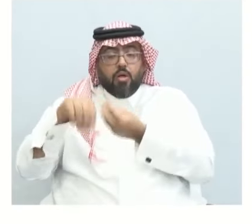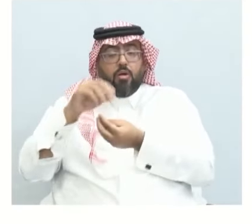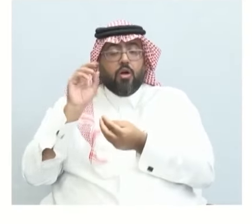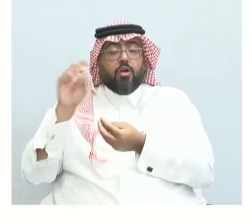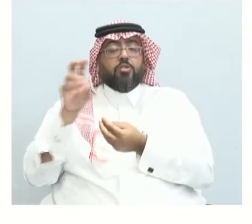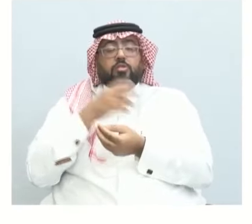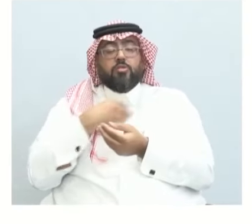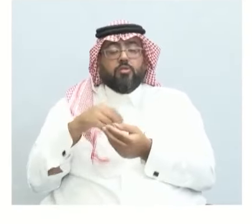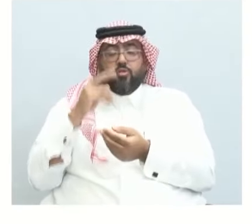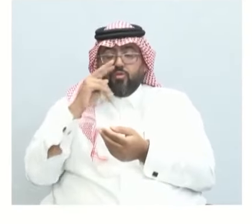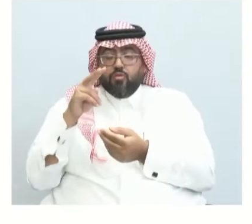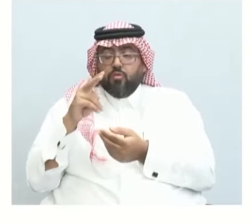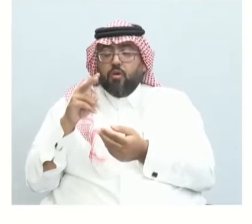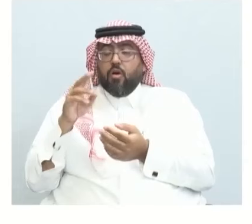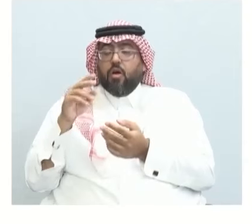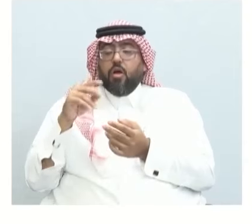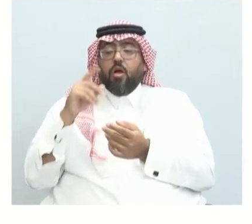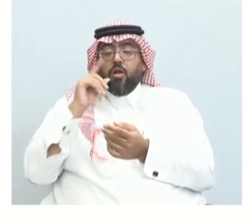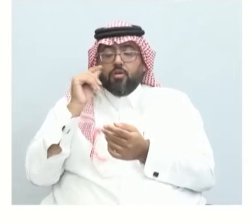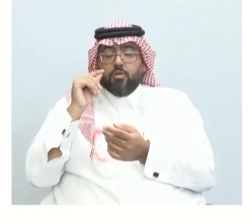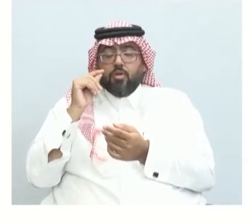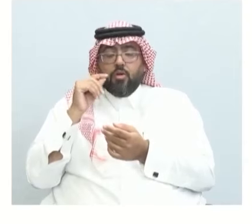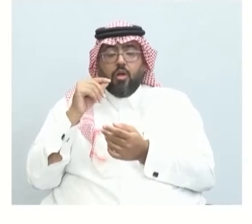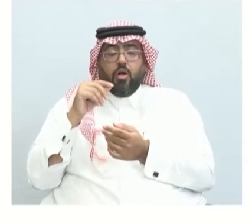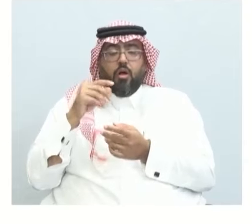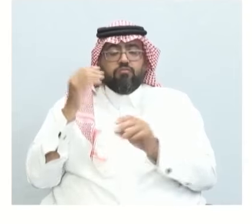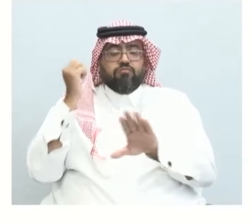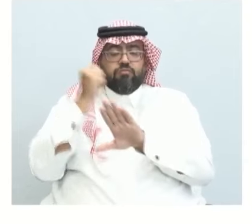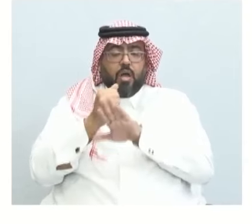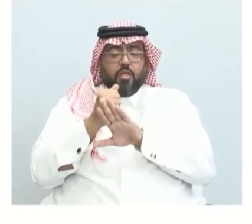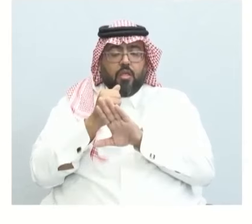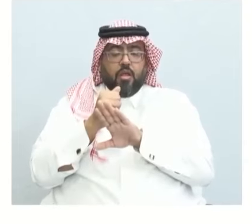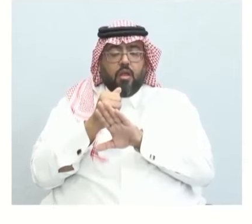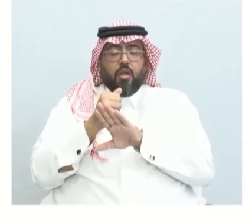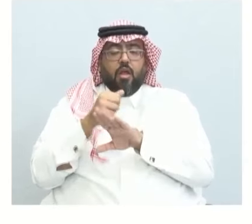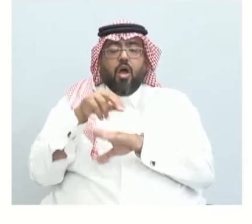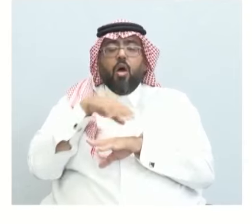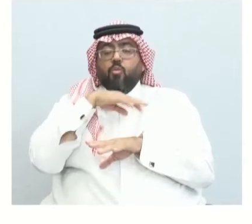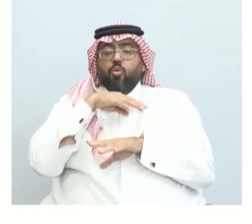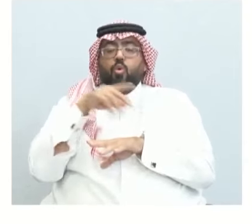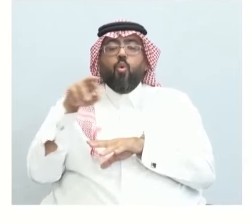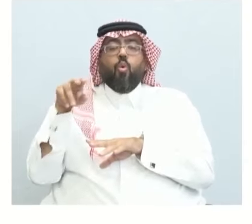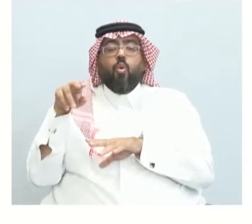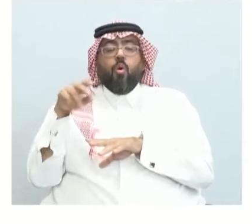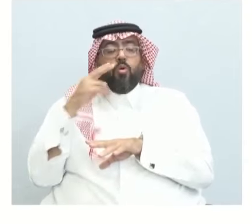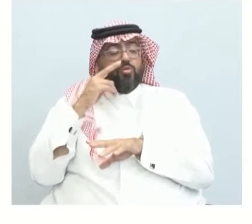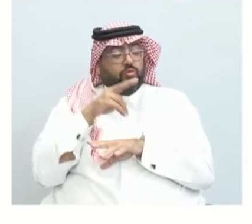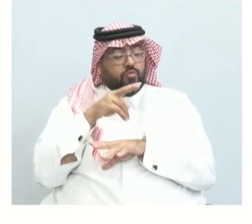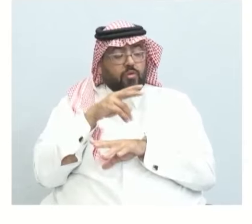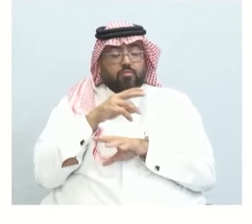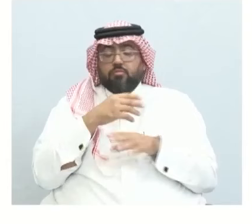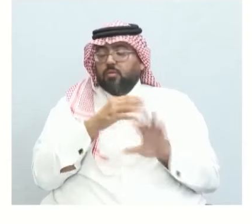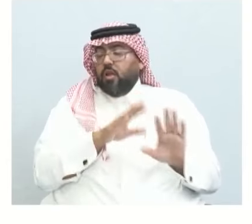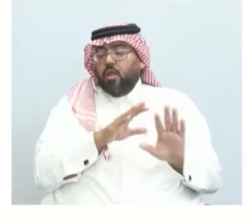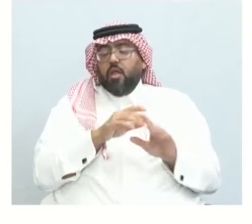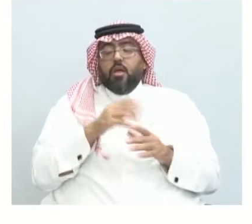فيلقى الرجل قاتل ابيه او اخيه وهو قادر على اخذ ثاره فيحجب كرمه ويمنعه